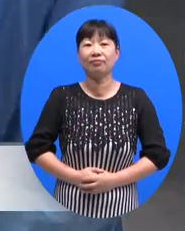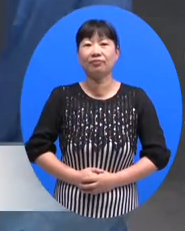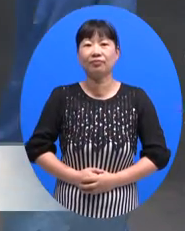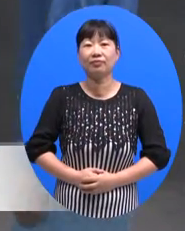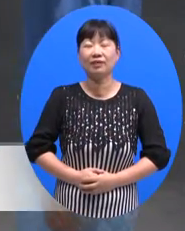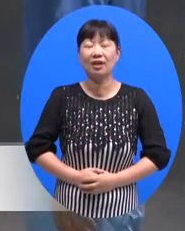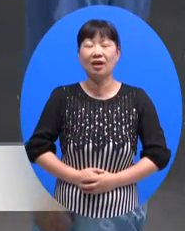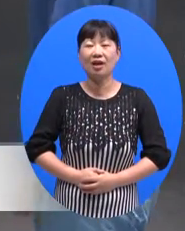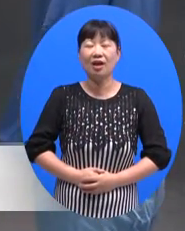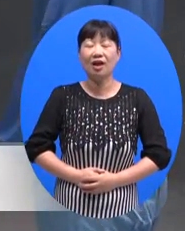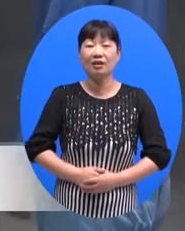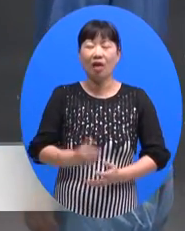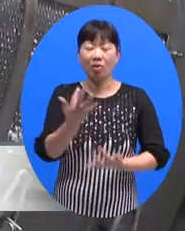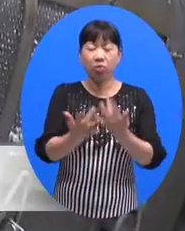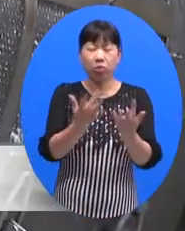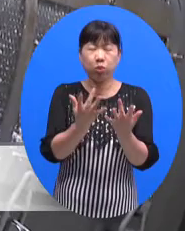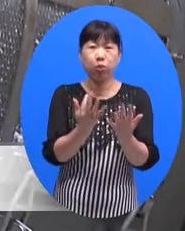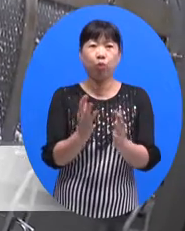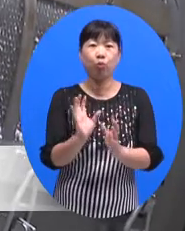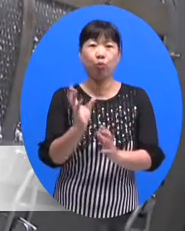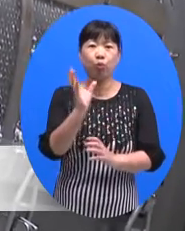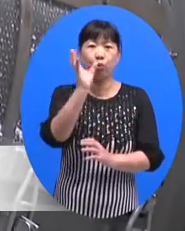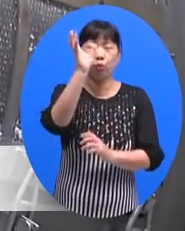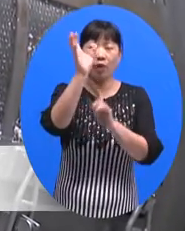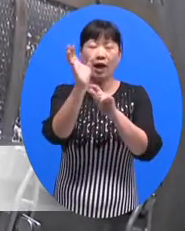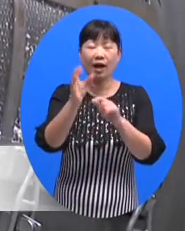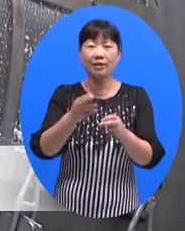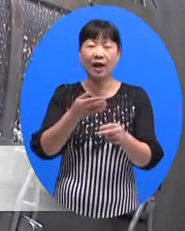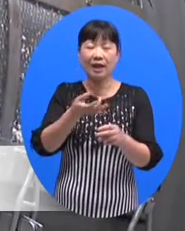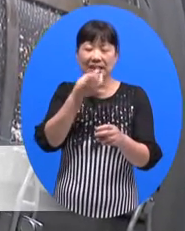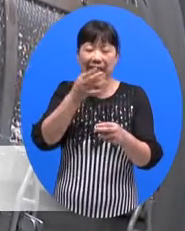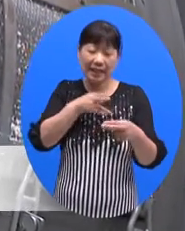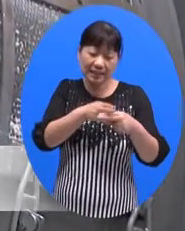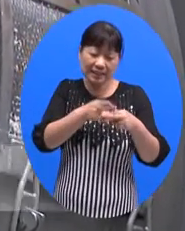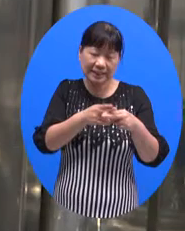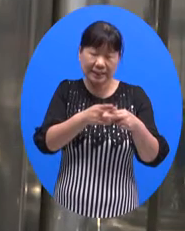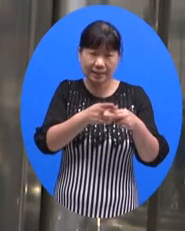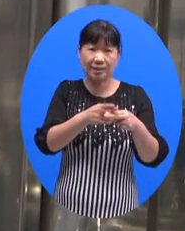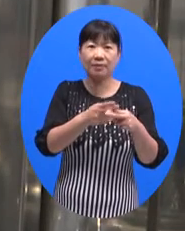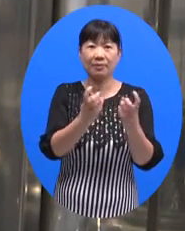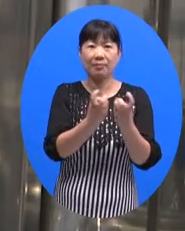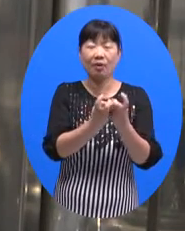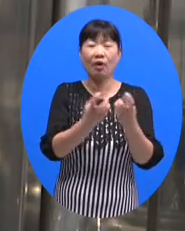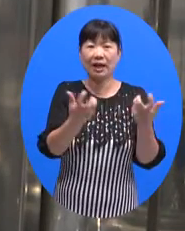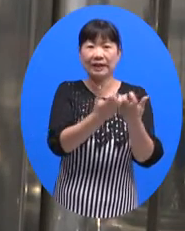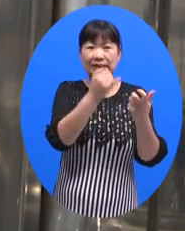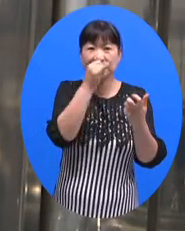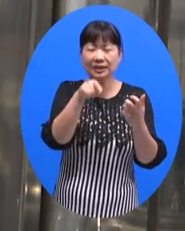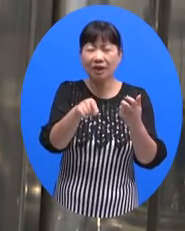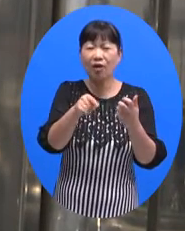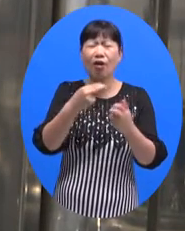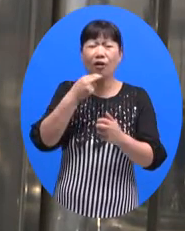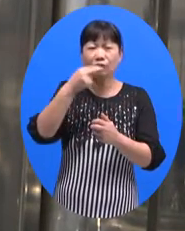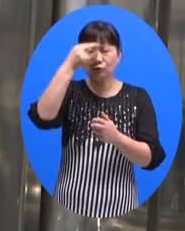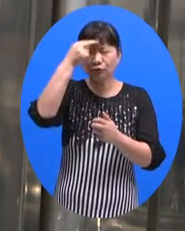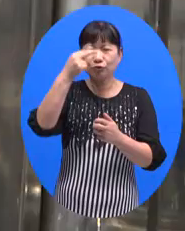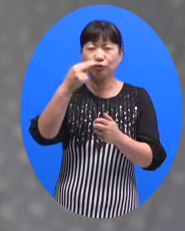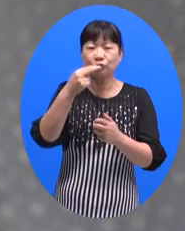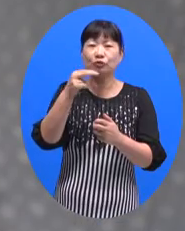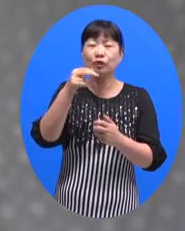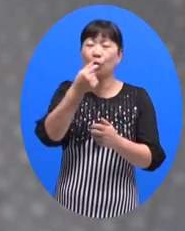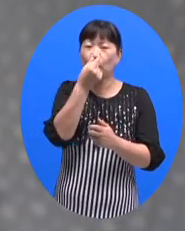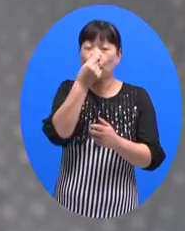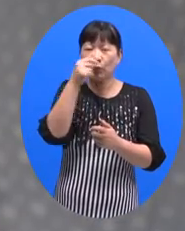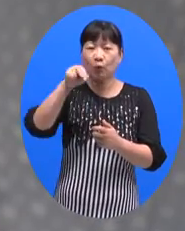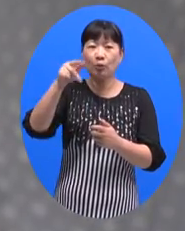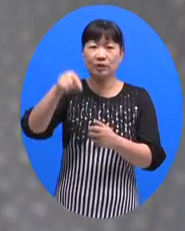호연 수 중기에 구수한 밝지는 냄새가 가득 경기도 쌀을 이용해 증류식 소주를 만드는 곳입니다 경기 미사용